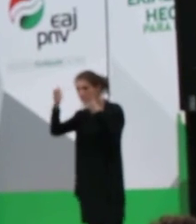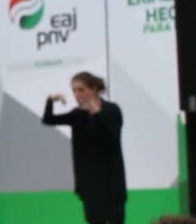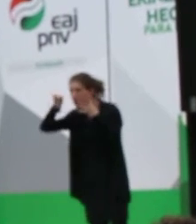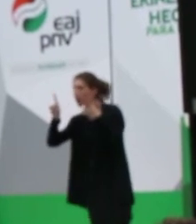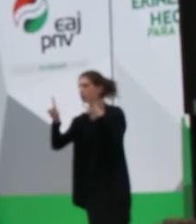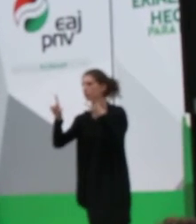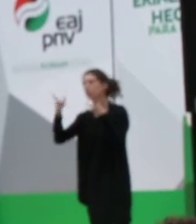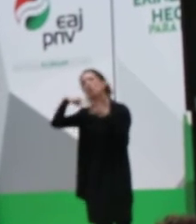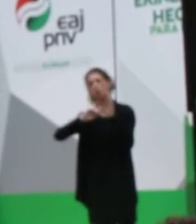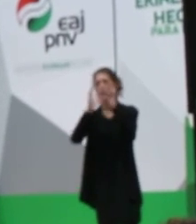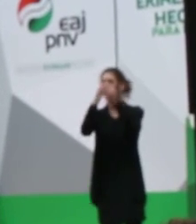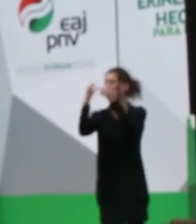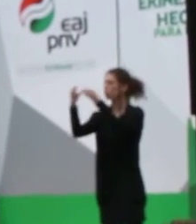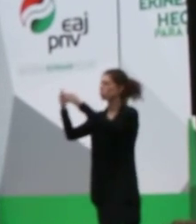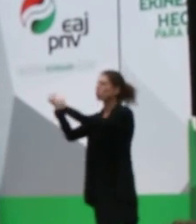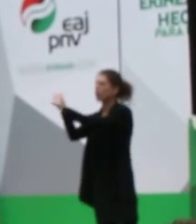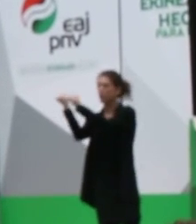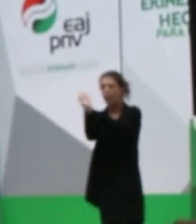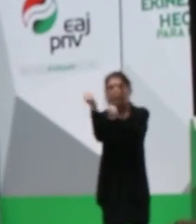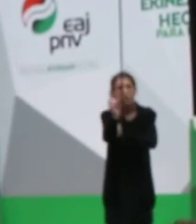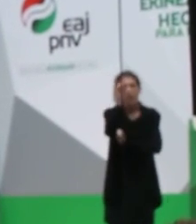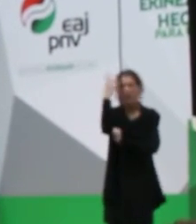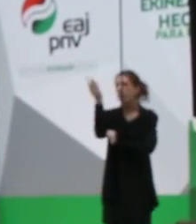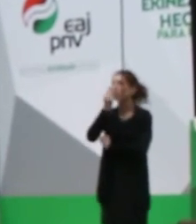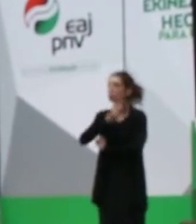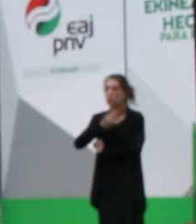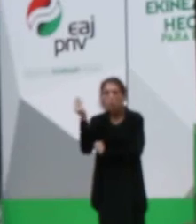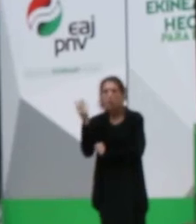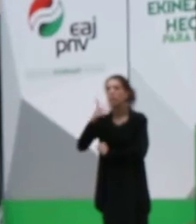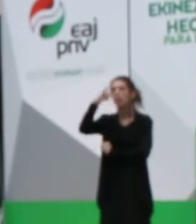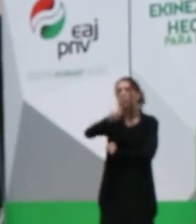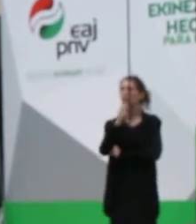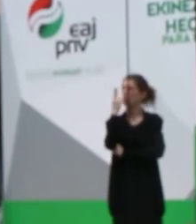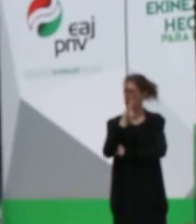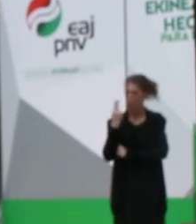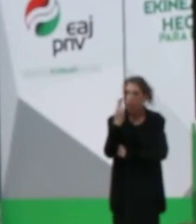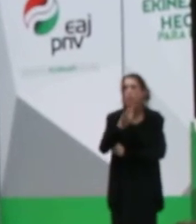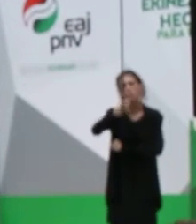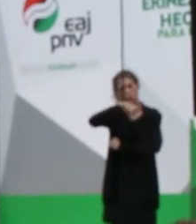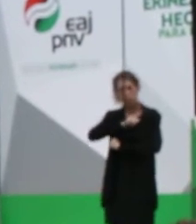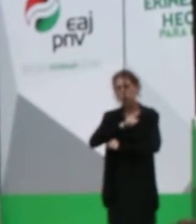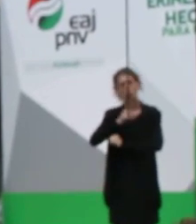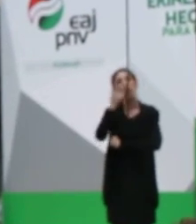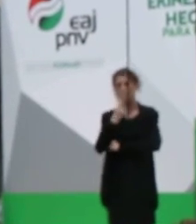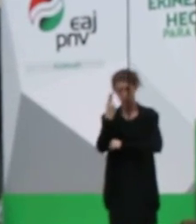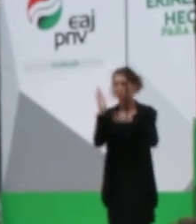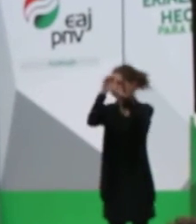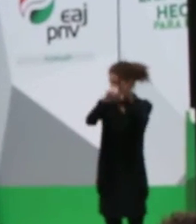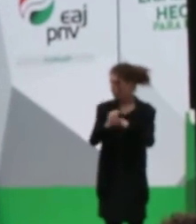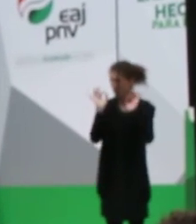taldeak ere bai, ideia berriak, konpromiso zehatzak, beteko ditugunak gainera, hori